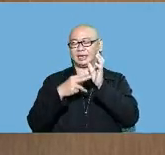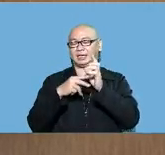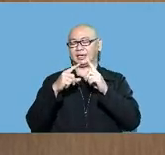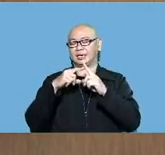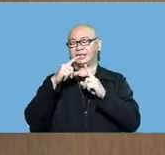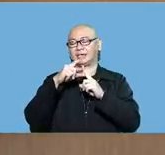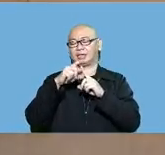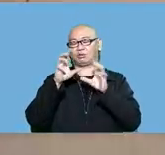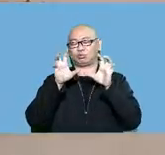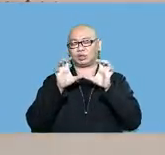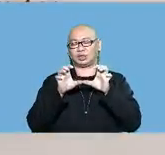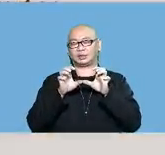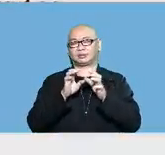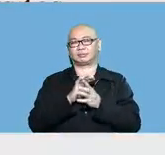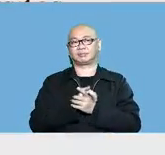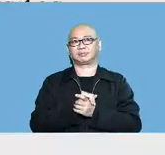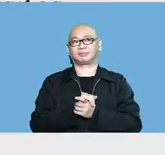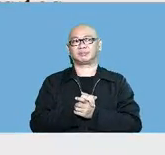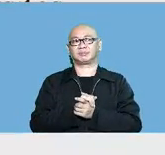Semarang,